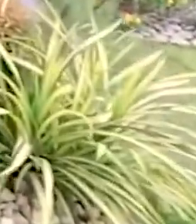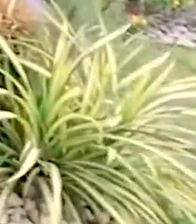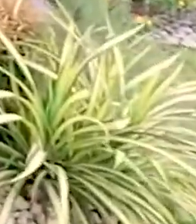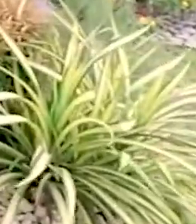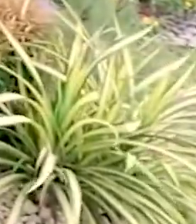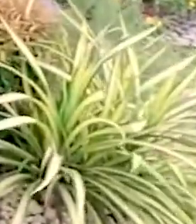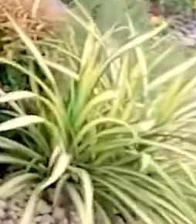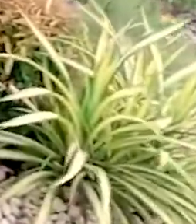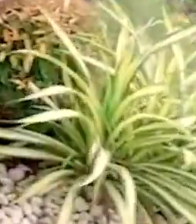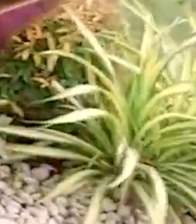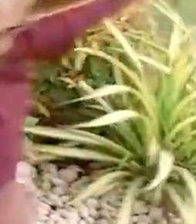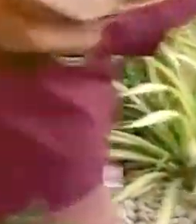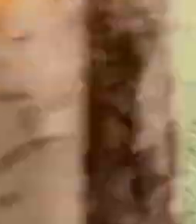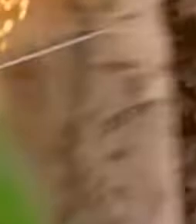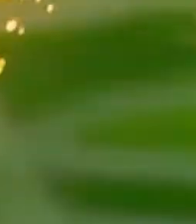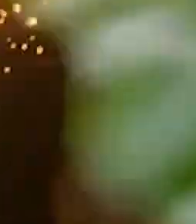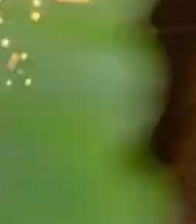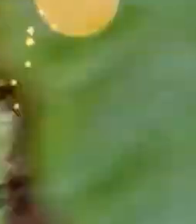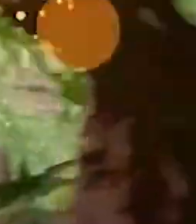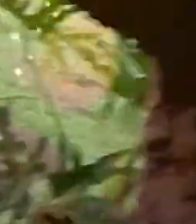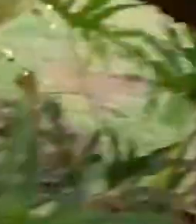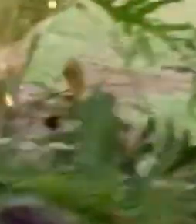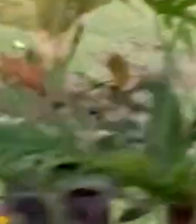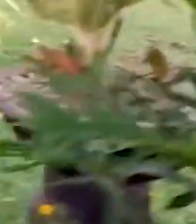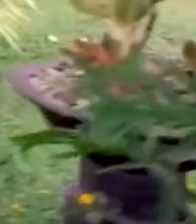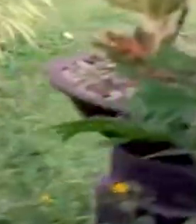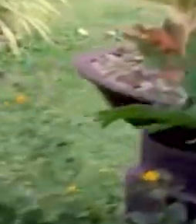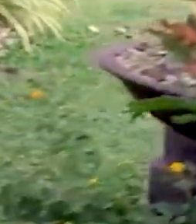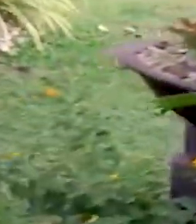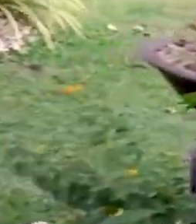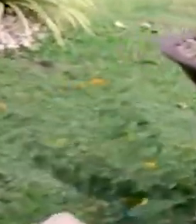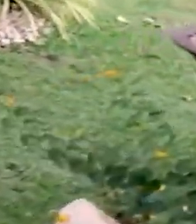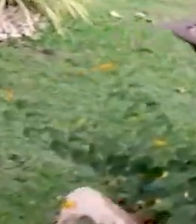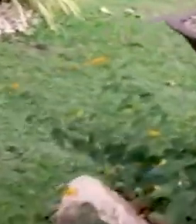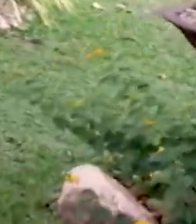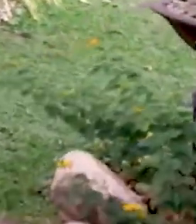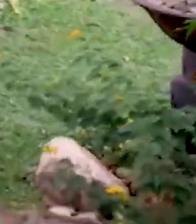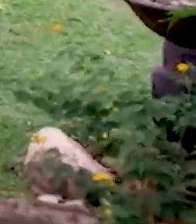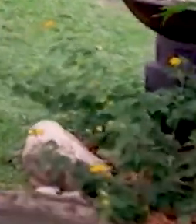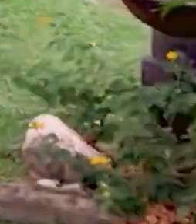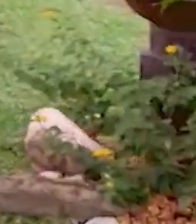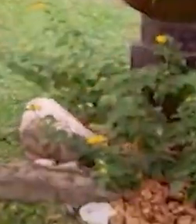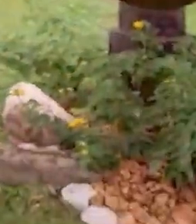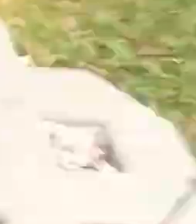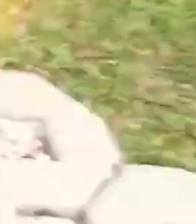Handa na bang matuto? Halina tayo'y mag-aral na.